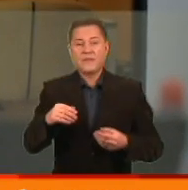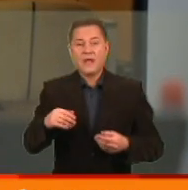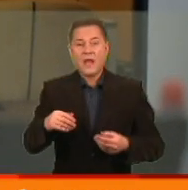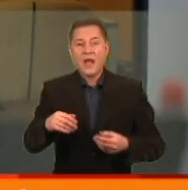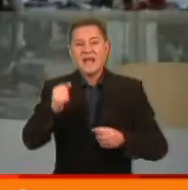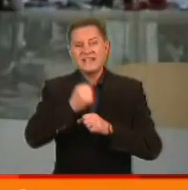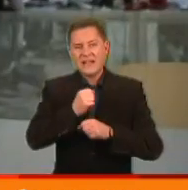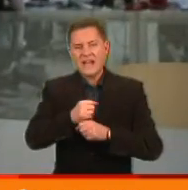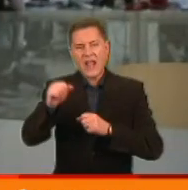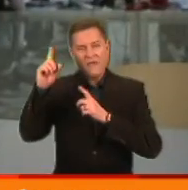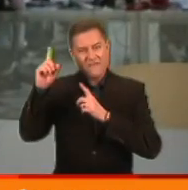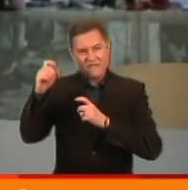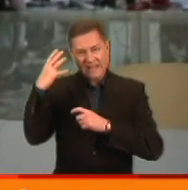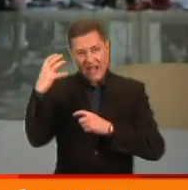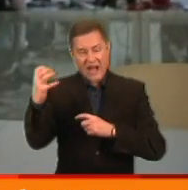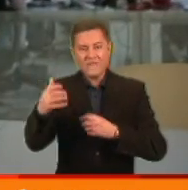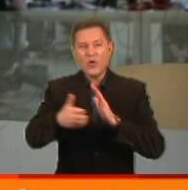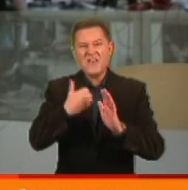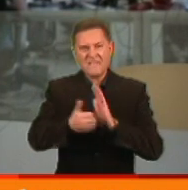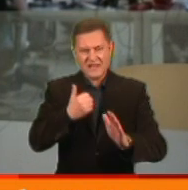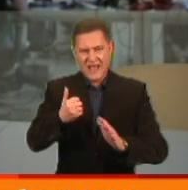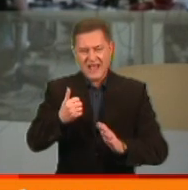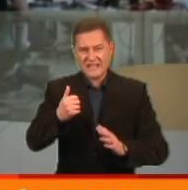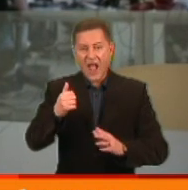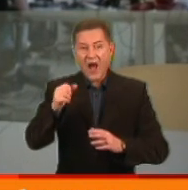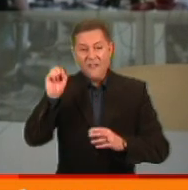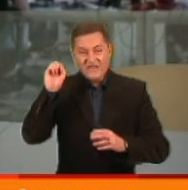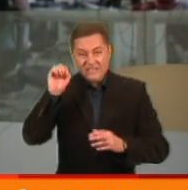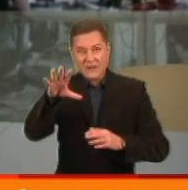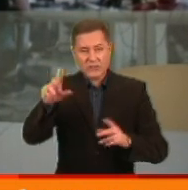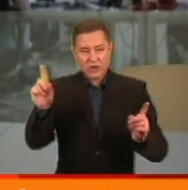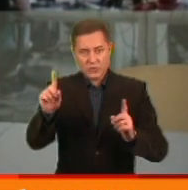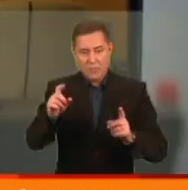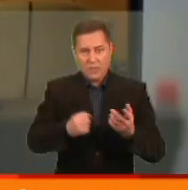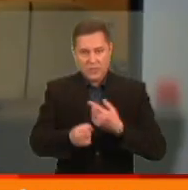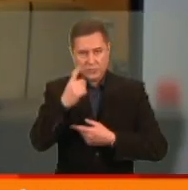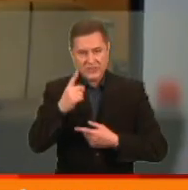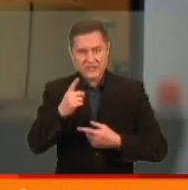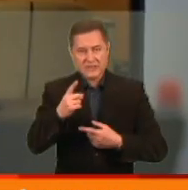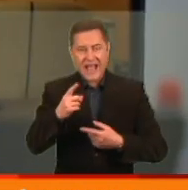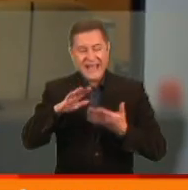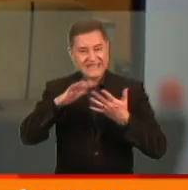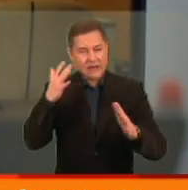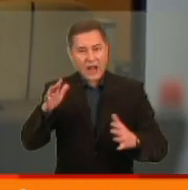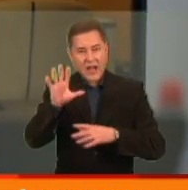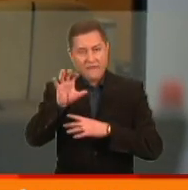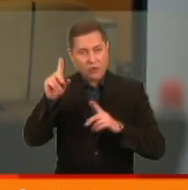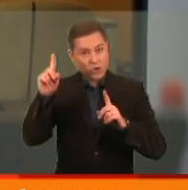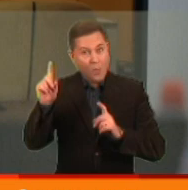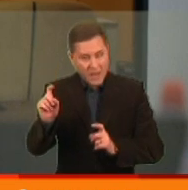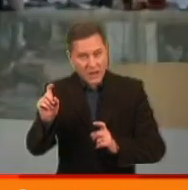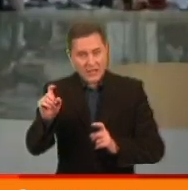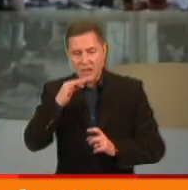робили фотографію. Говорю, тебе не вистачає вспышки, щоб у тебе з телефону вийшов зеркальний фотоапарат. І ну, сказав це, і потім